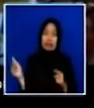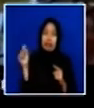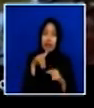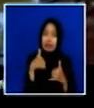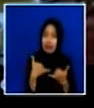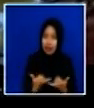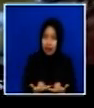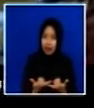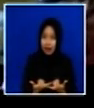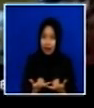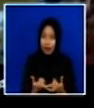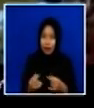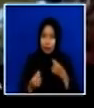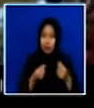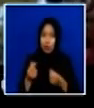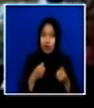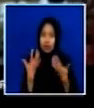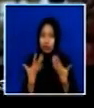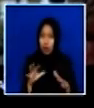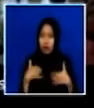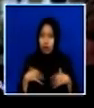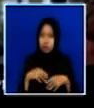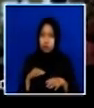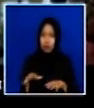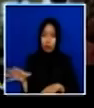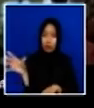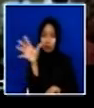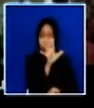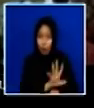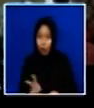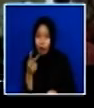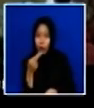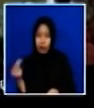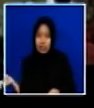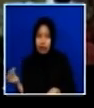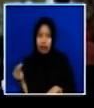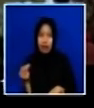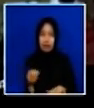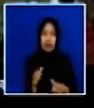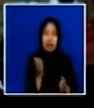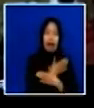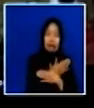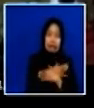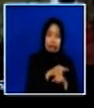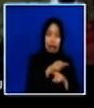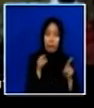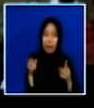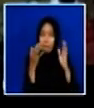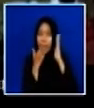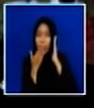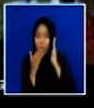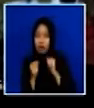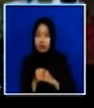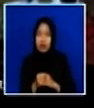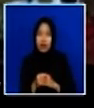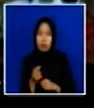jadi penjualan udah sampai ke seluruh Indonesia mulai dari Aceh sampai ke Papua berharganya mulai dari yang